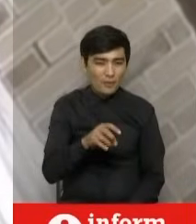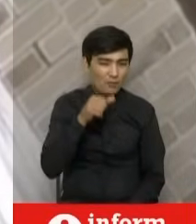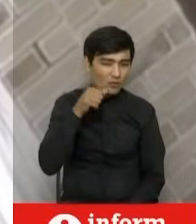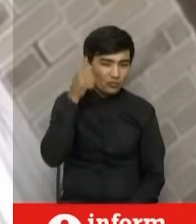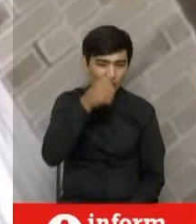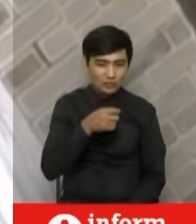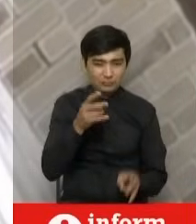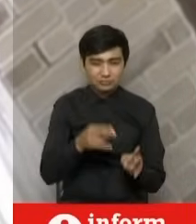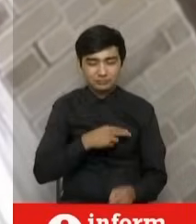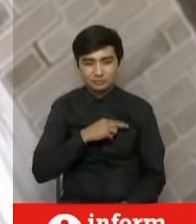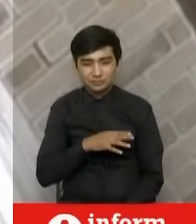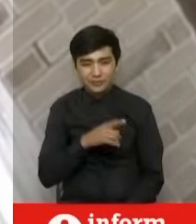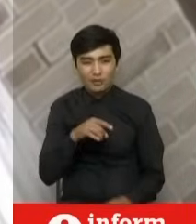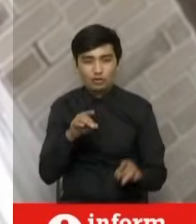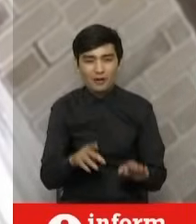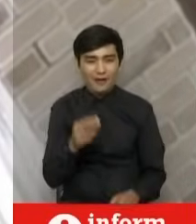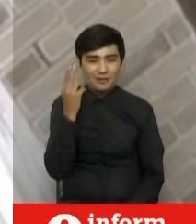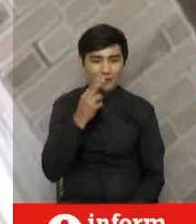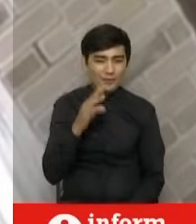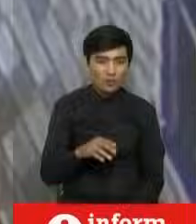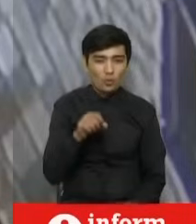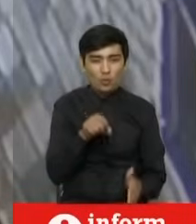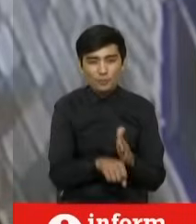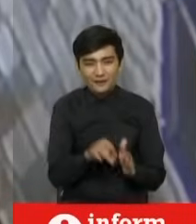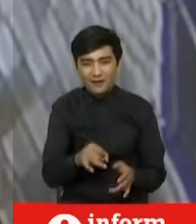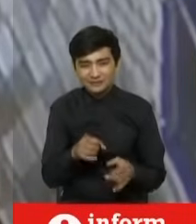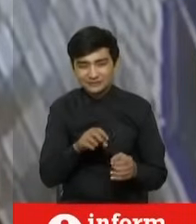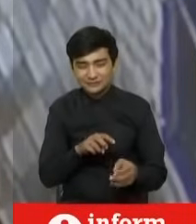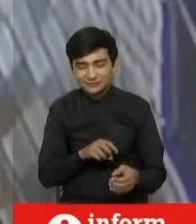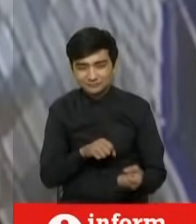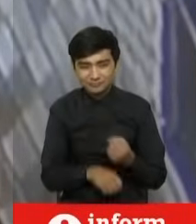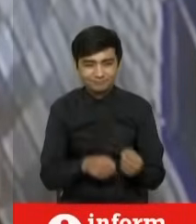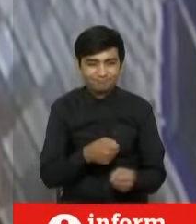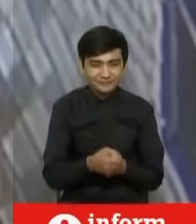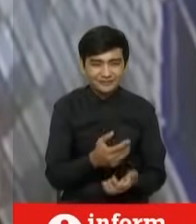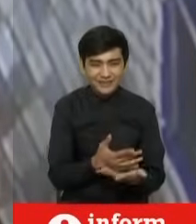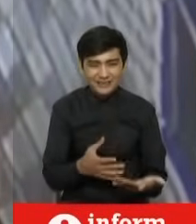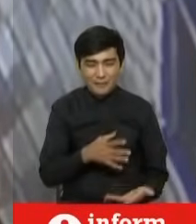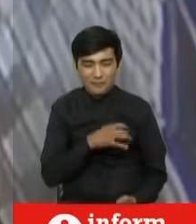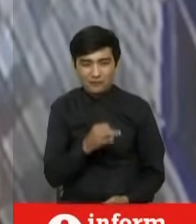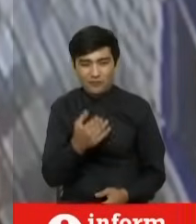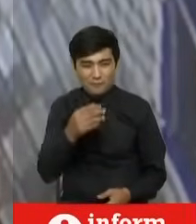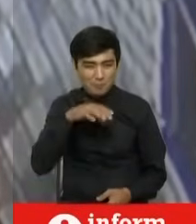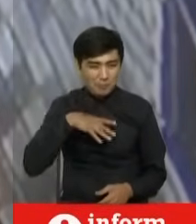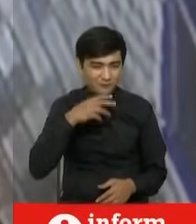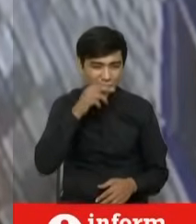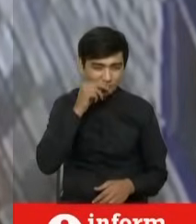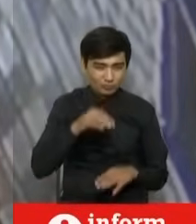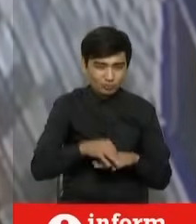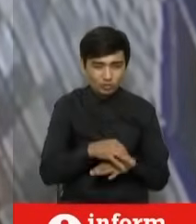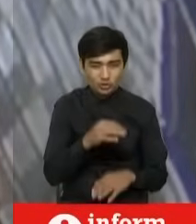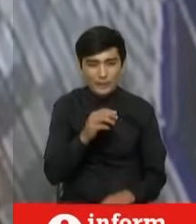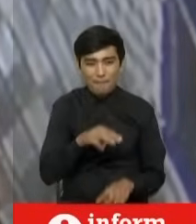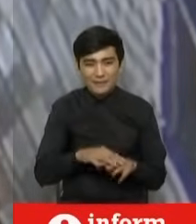года в одном из ресторанов Астаны. В убийстве и истязании девушки признали виновным ее гражданского мужа, бывшего министра